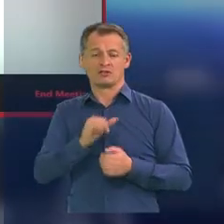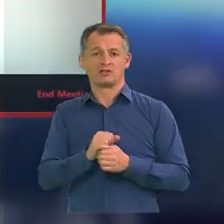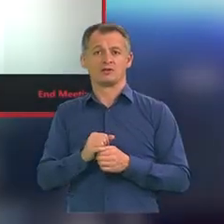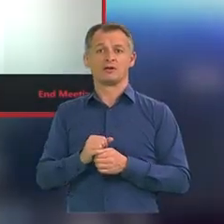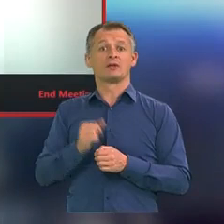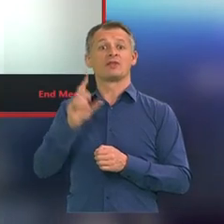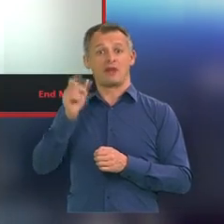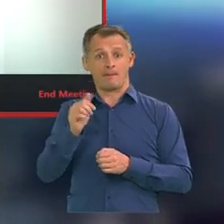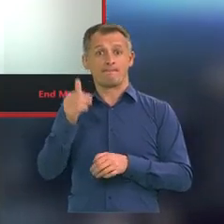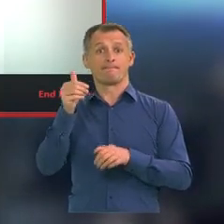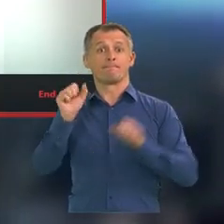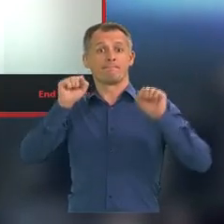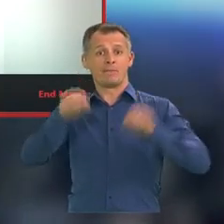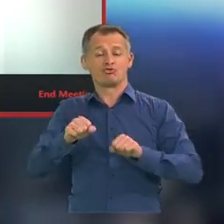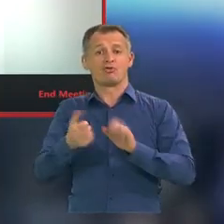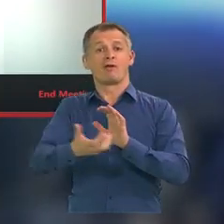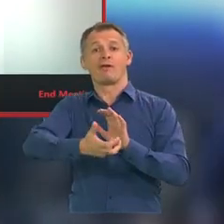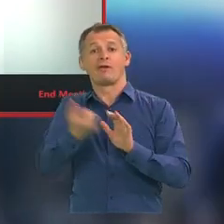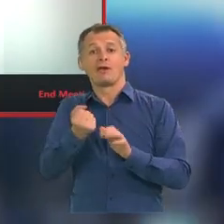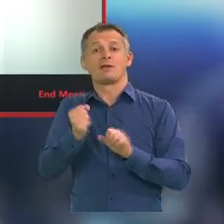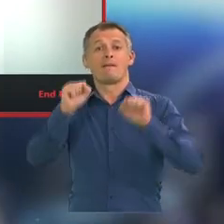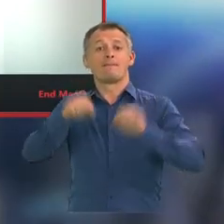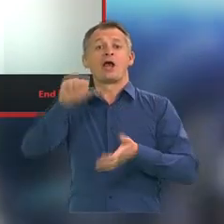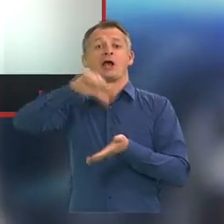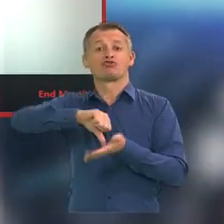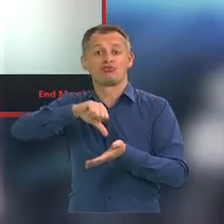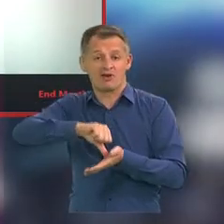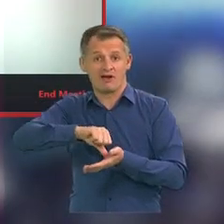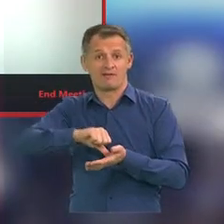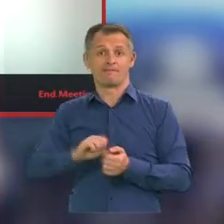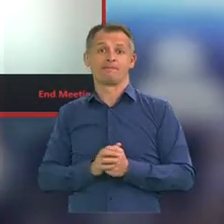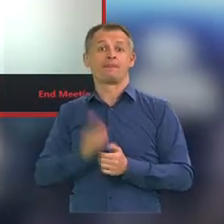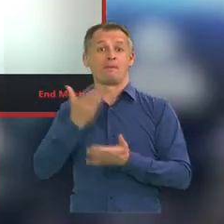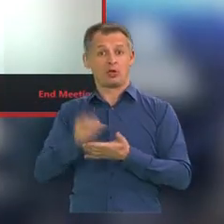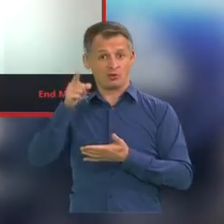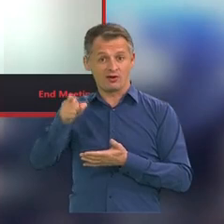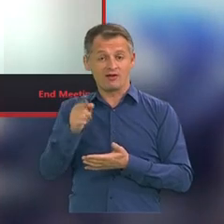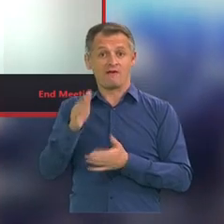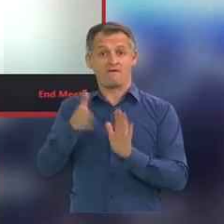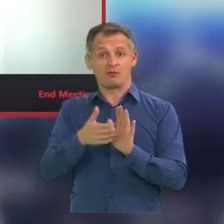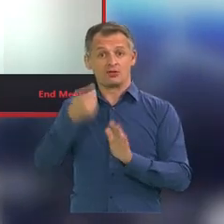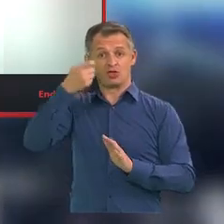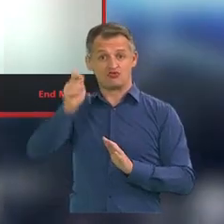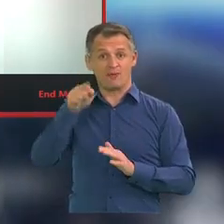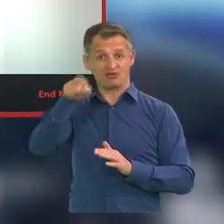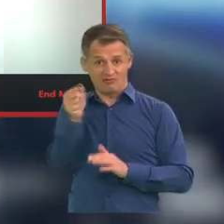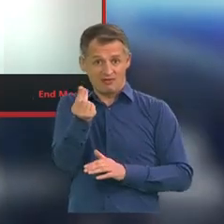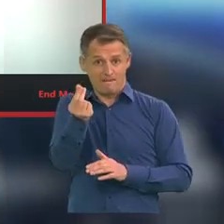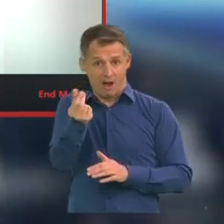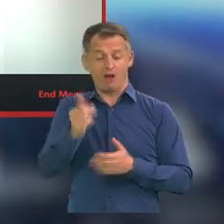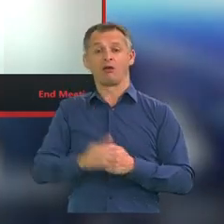Băncile însă se împrumută de la Banca Centrală și atunci pentru ele faptul că se scumpește această